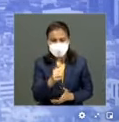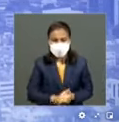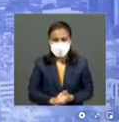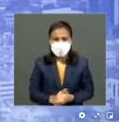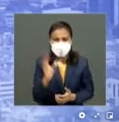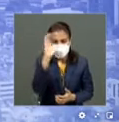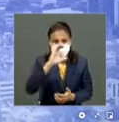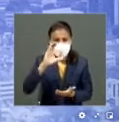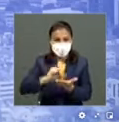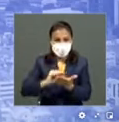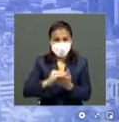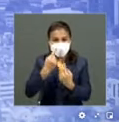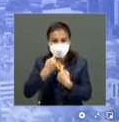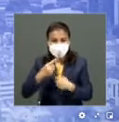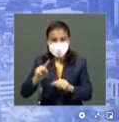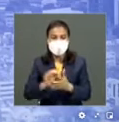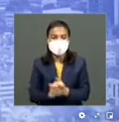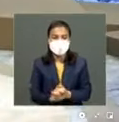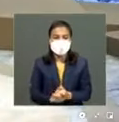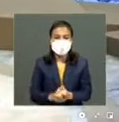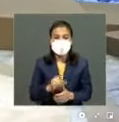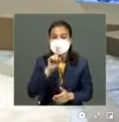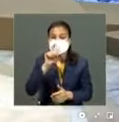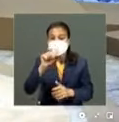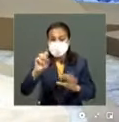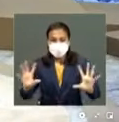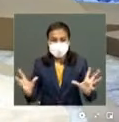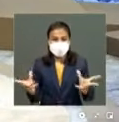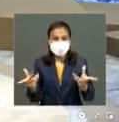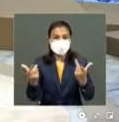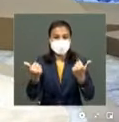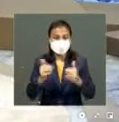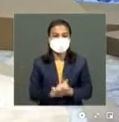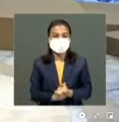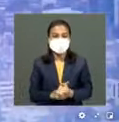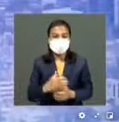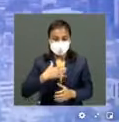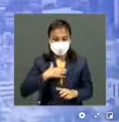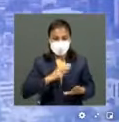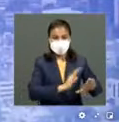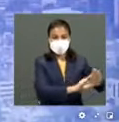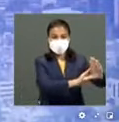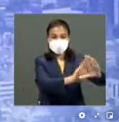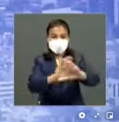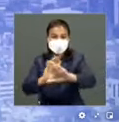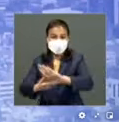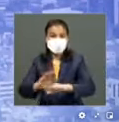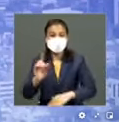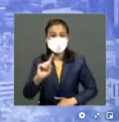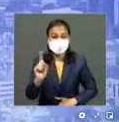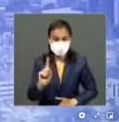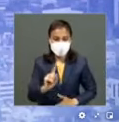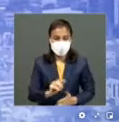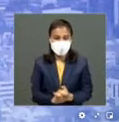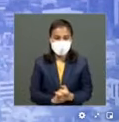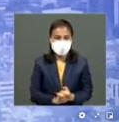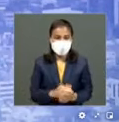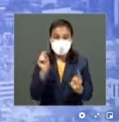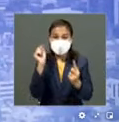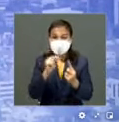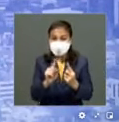หาข้อมูลให้ค่ะ หมดประเด็นของคำถามแล้วค่ะคุณหมอคะ ก็ฝากพี่น้องประชาชนนิดนึงนะคะว่าในส่วน